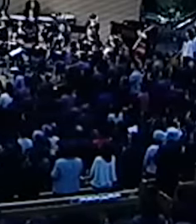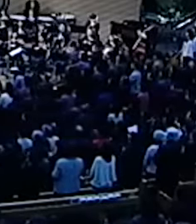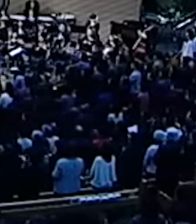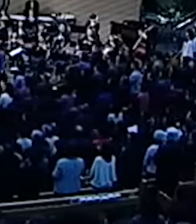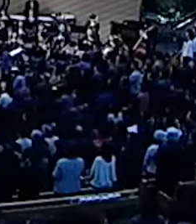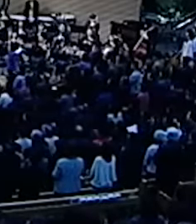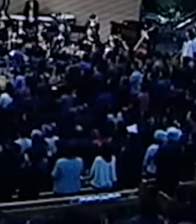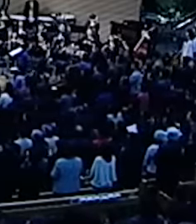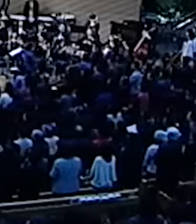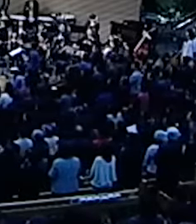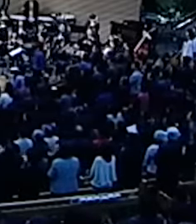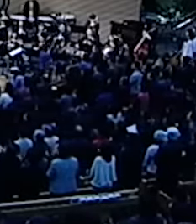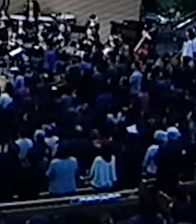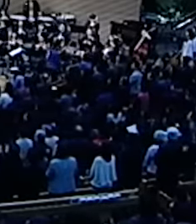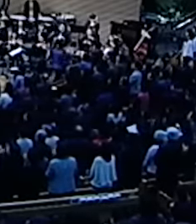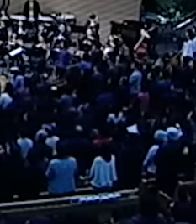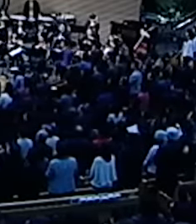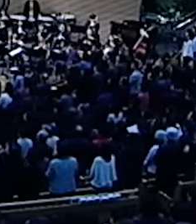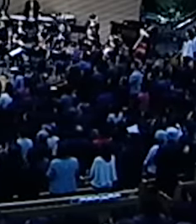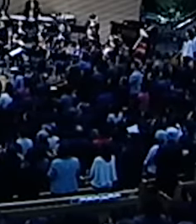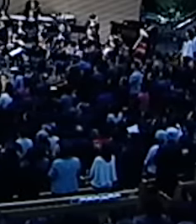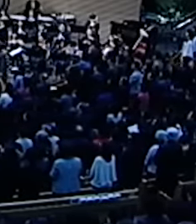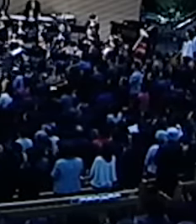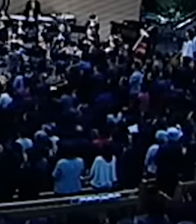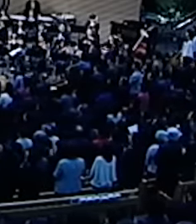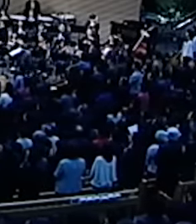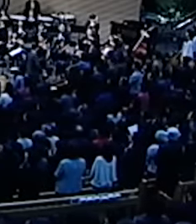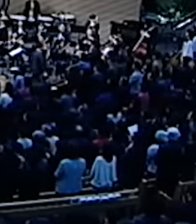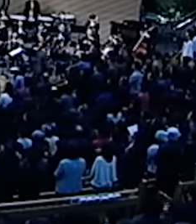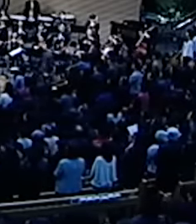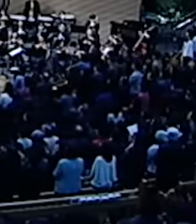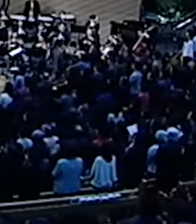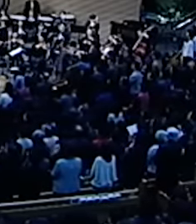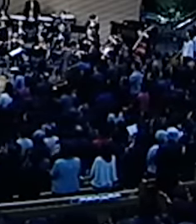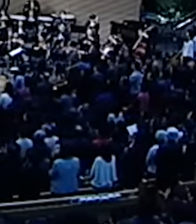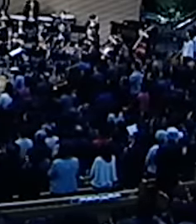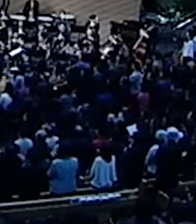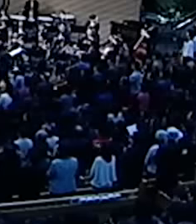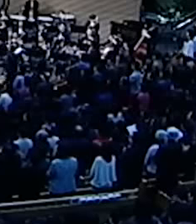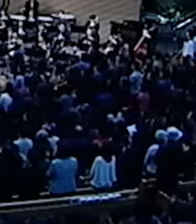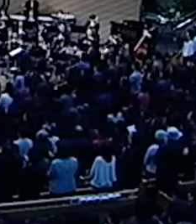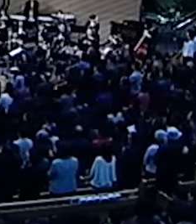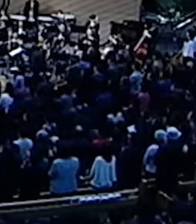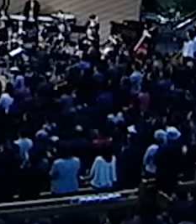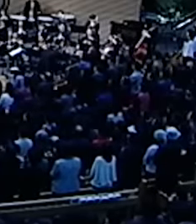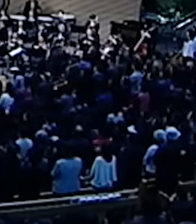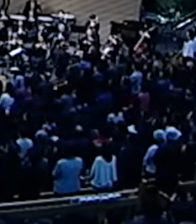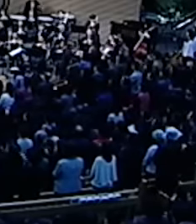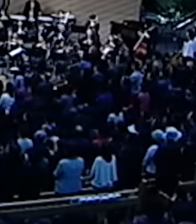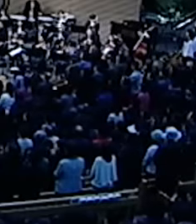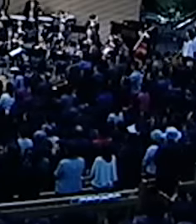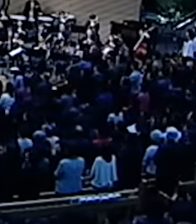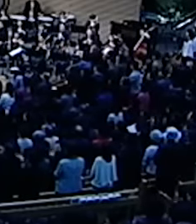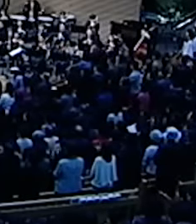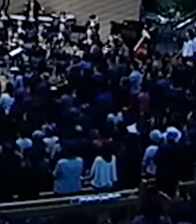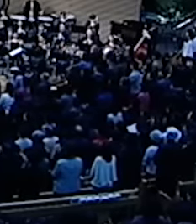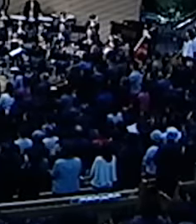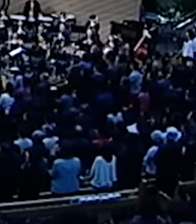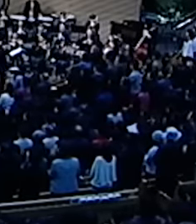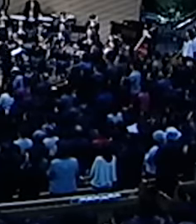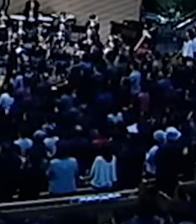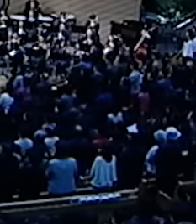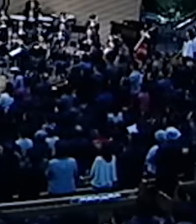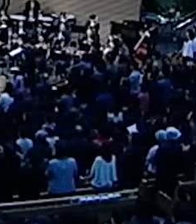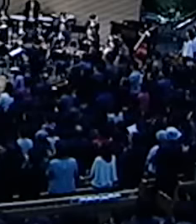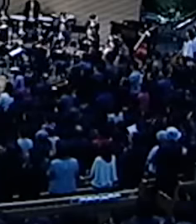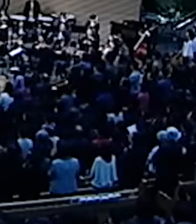일 아닌가 우리 주님 걸어가신 발려